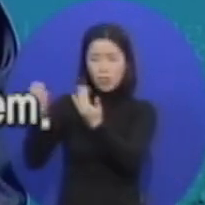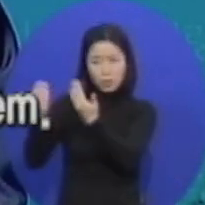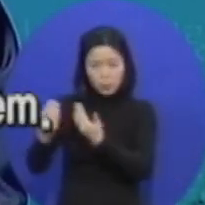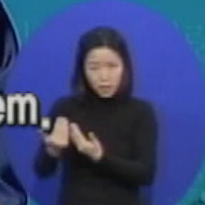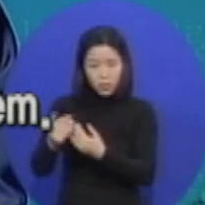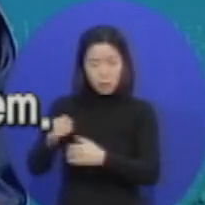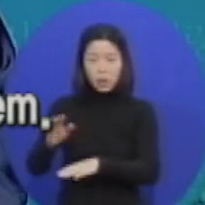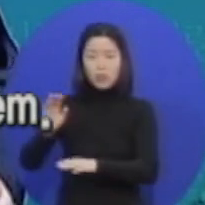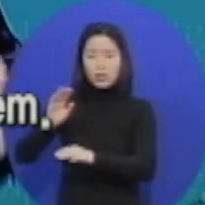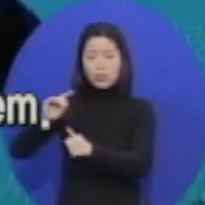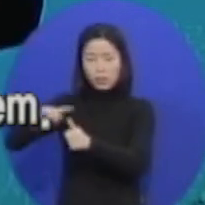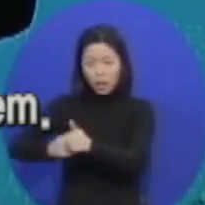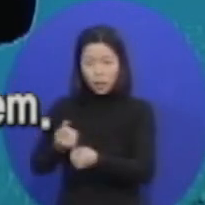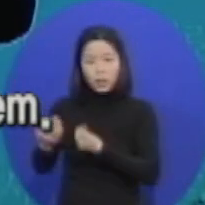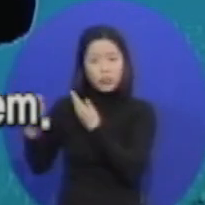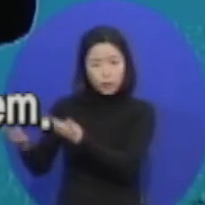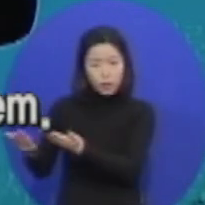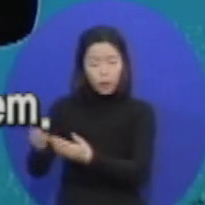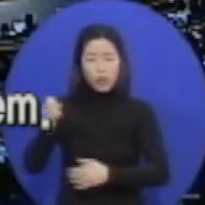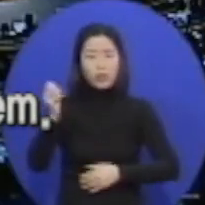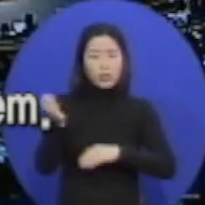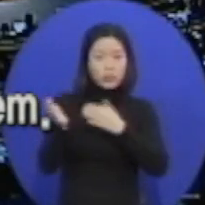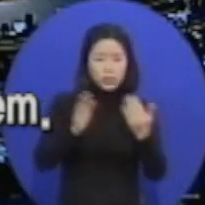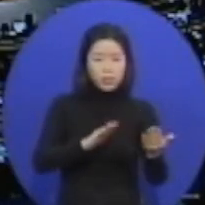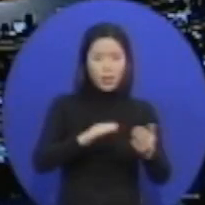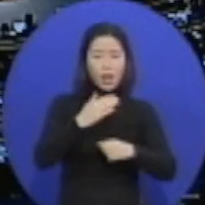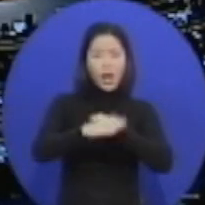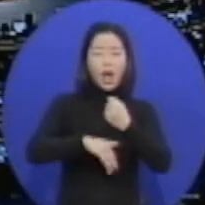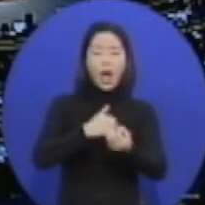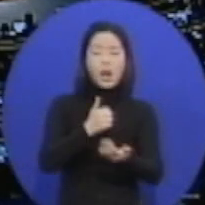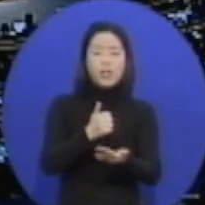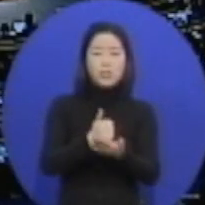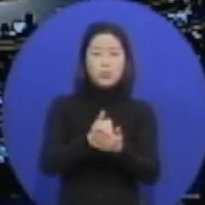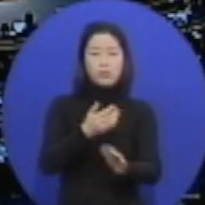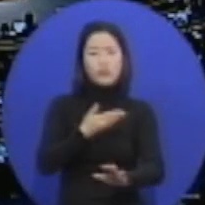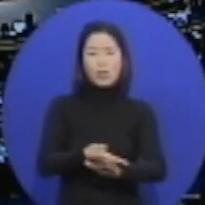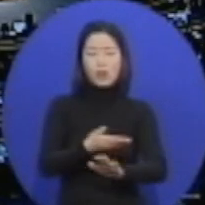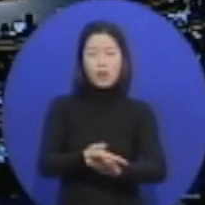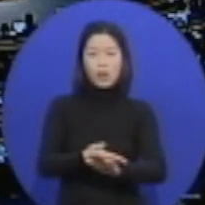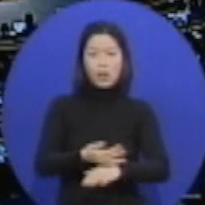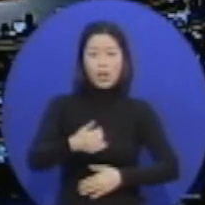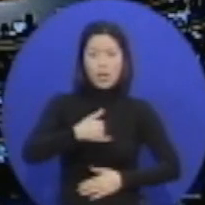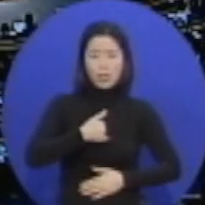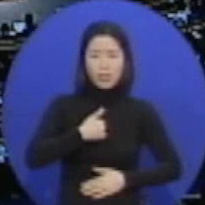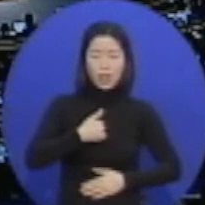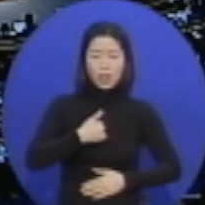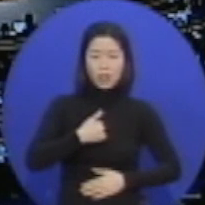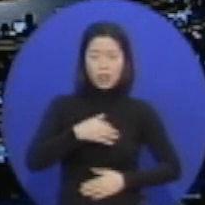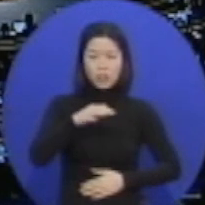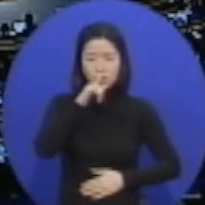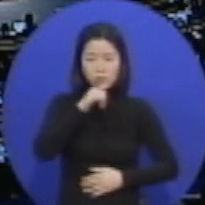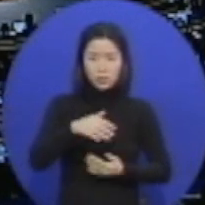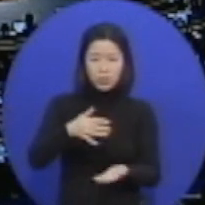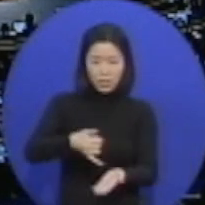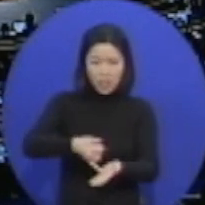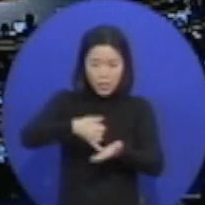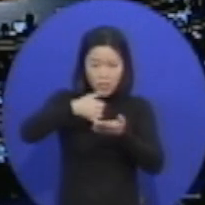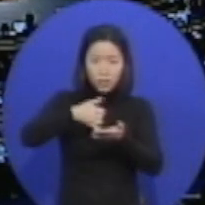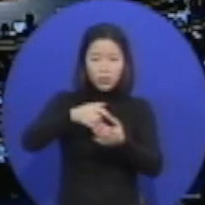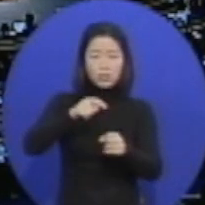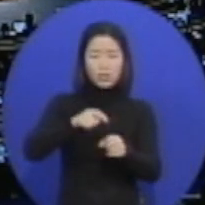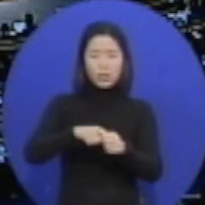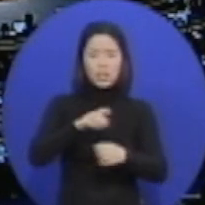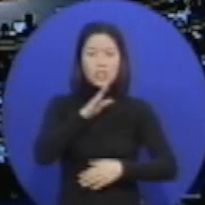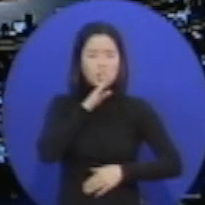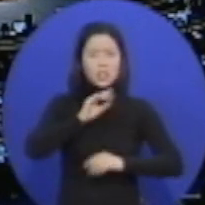거죠 그런데 하나님은 그건 좀 달라요 하나님은 내게 있어서 인격적인 실제 가 아니라고